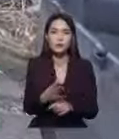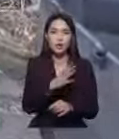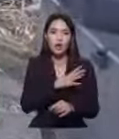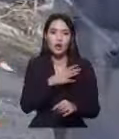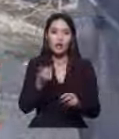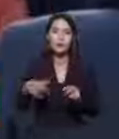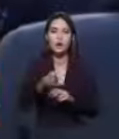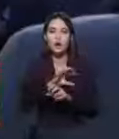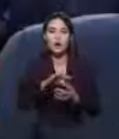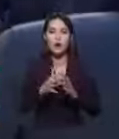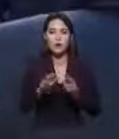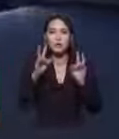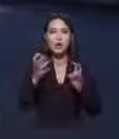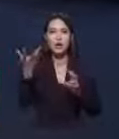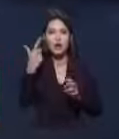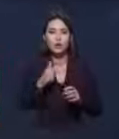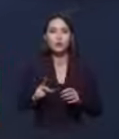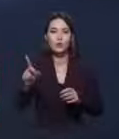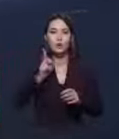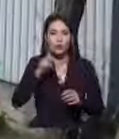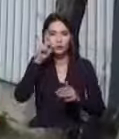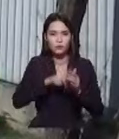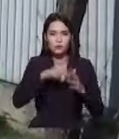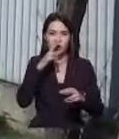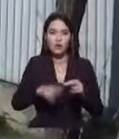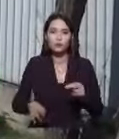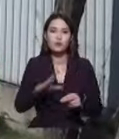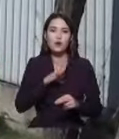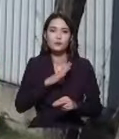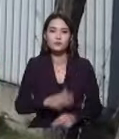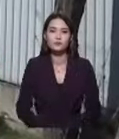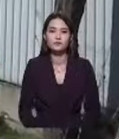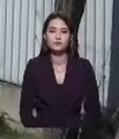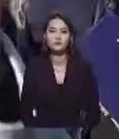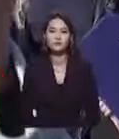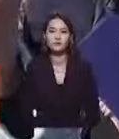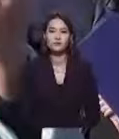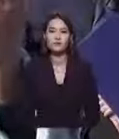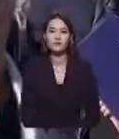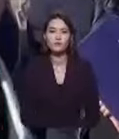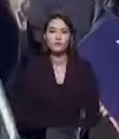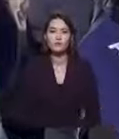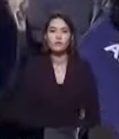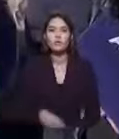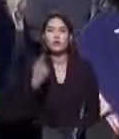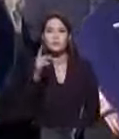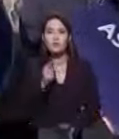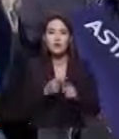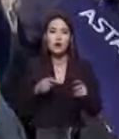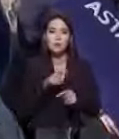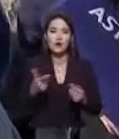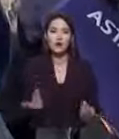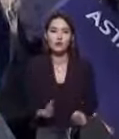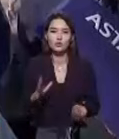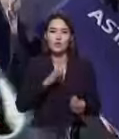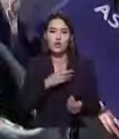өткізіп, ауыл мәртебесіне қарсы үгіттеп жүр дейді халық. Бір дачада айтайық 300 үй дейік. 1000 адам деген, сол 1000 адамнан